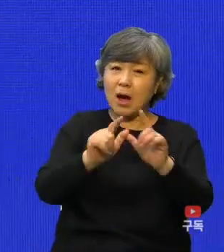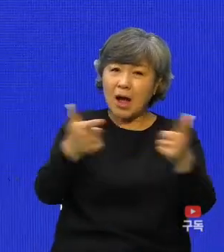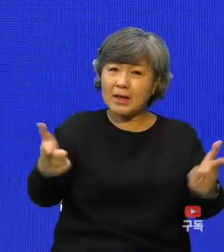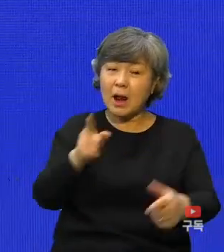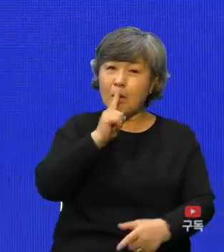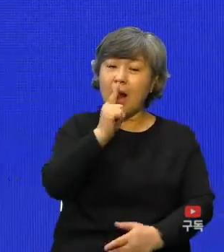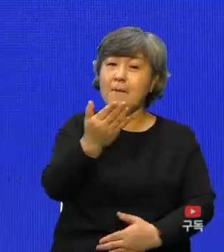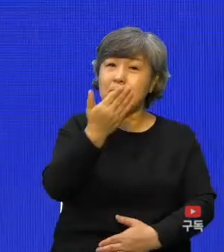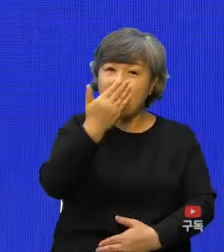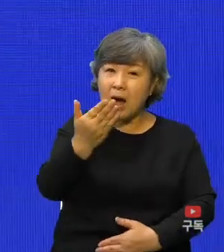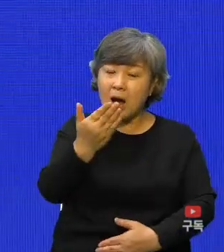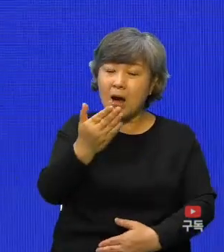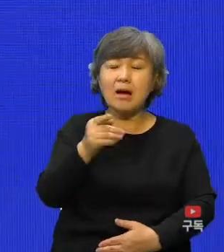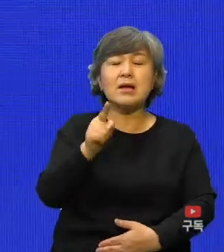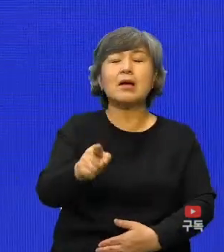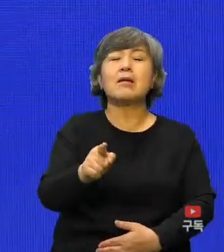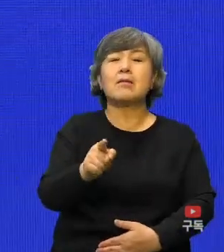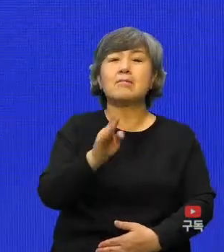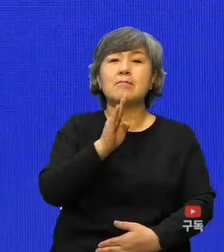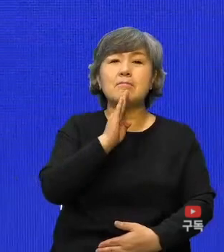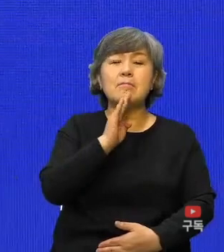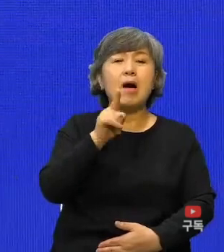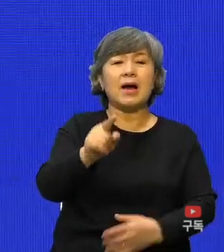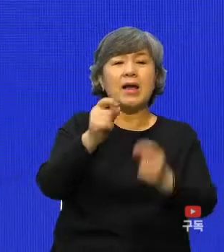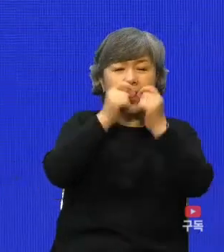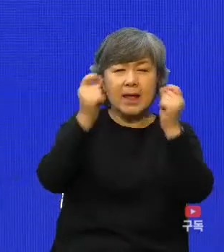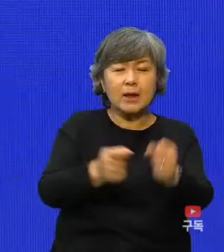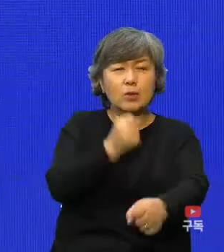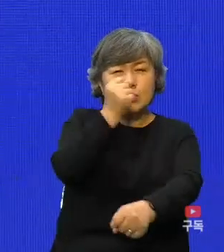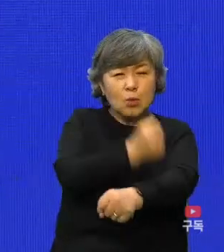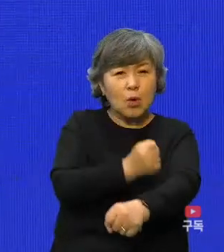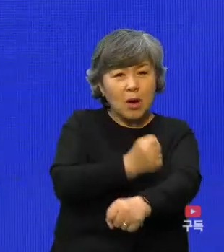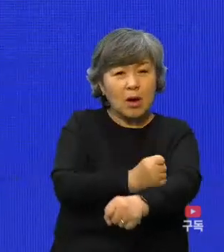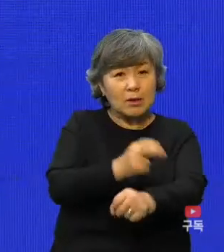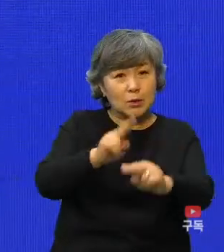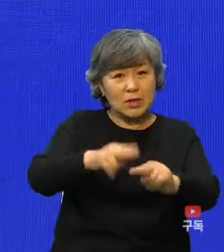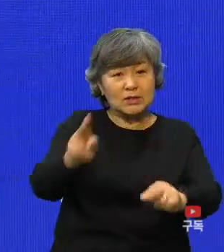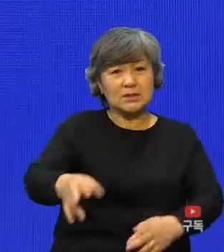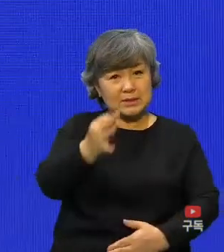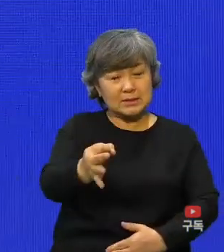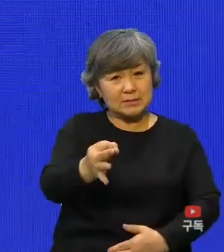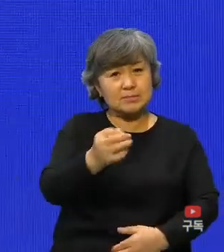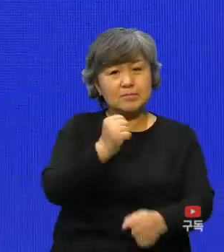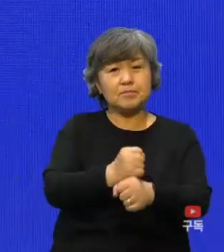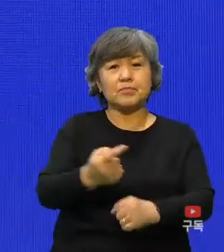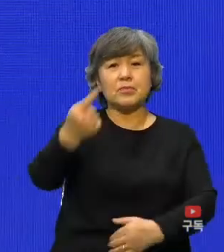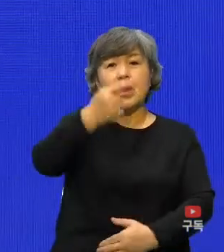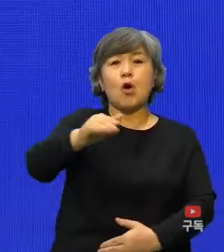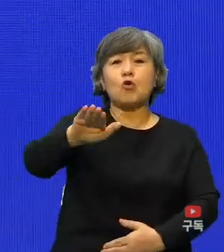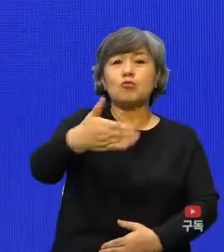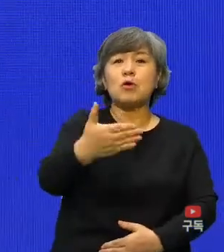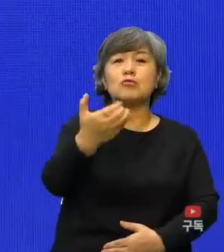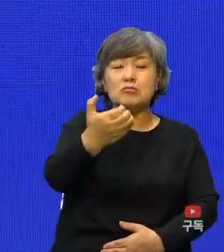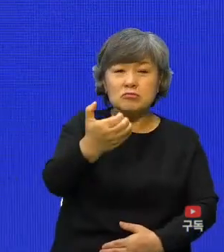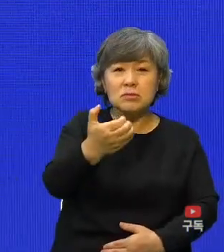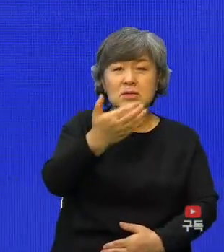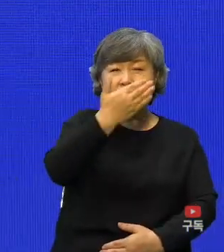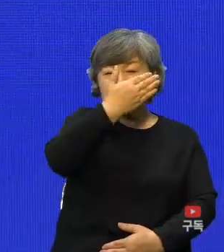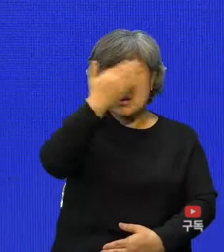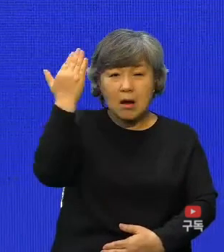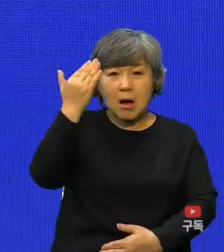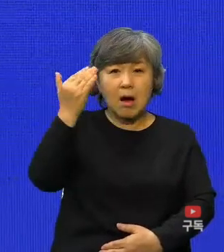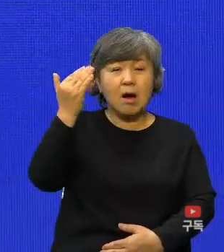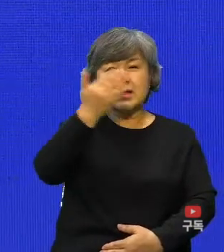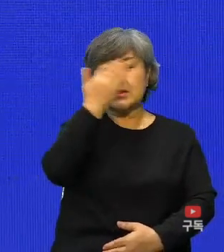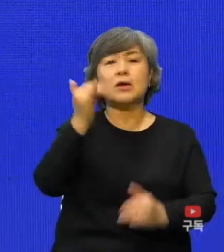수가 있겠습니까? 이것은 그 개인의 노력에 따른 퇴직금이라고 한다면 지금 1990년대생 대한민국 청년들의